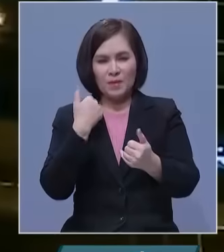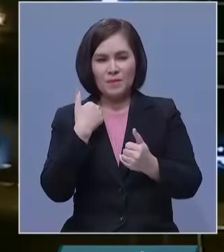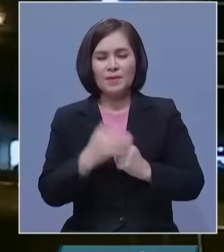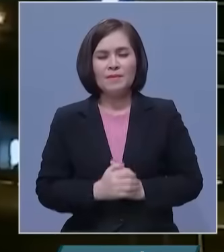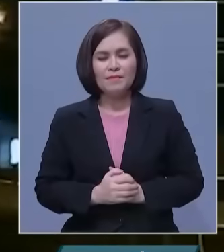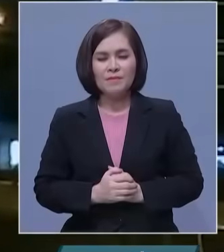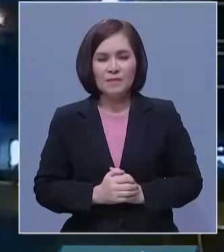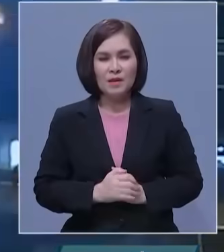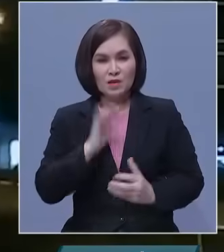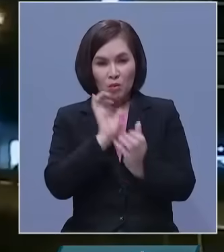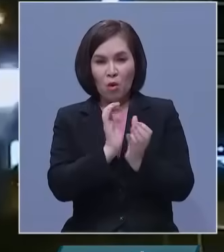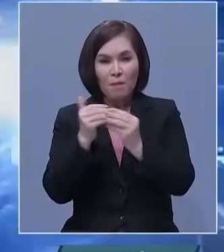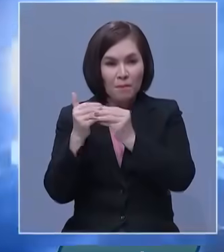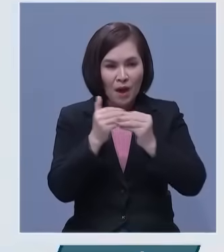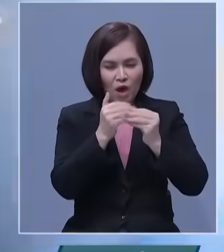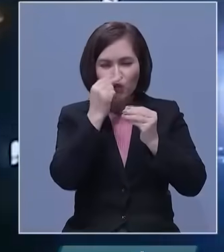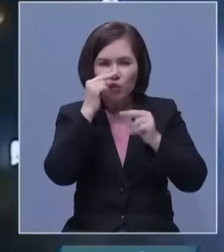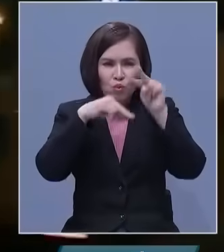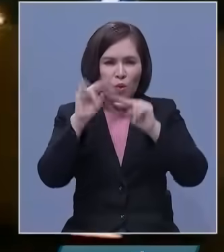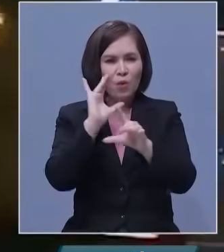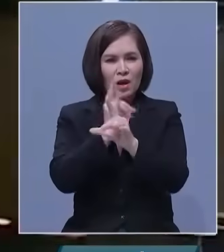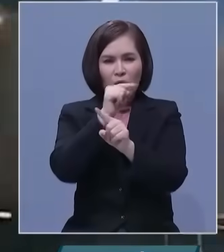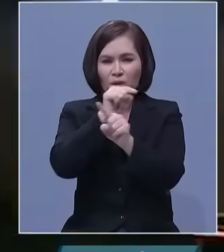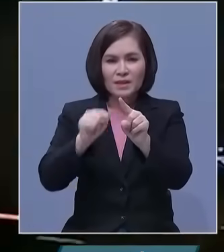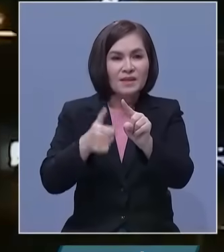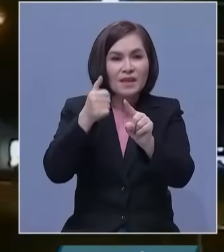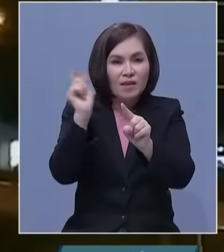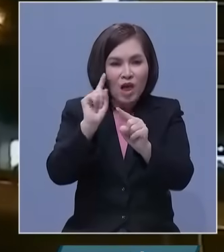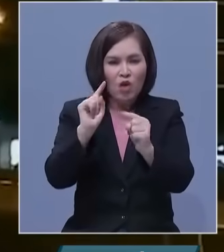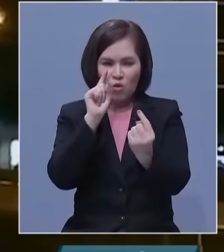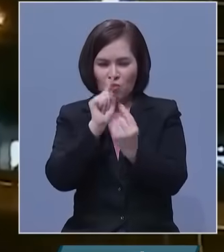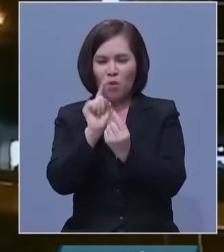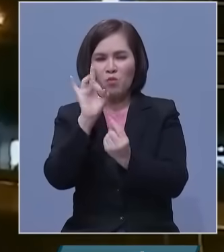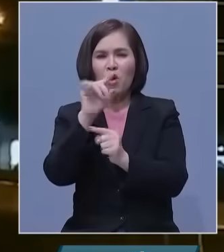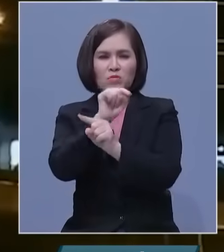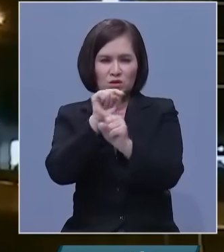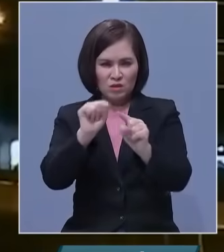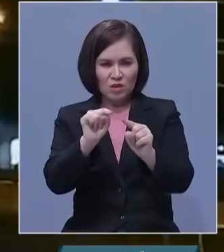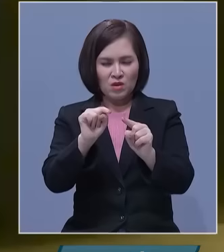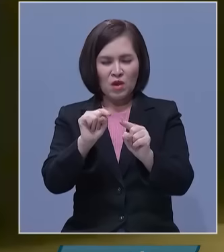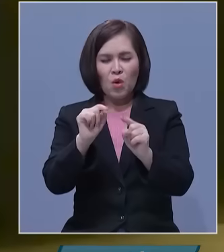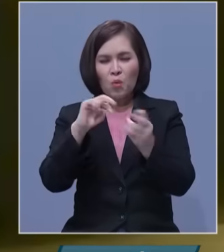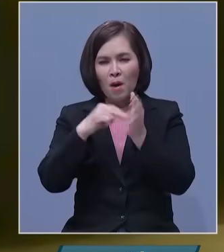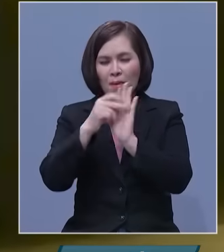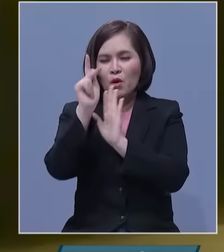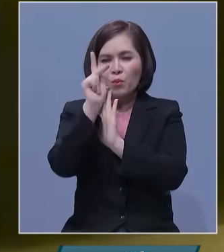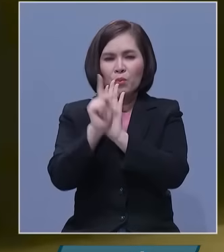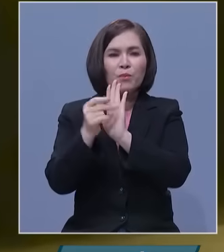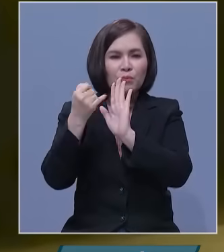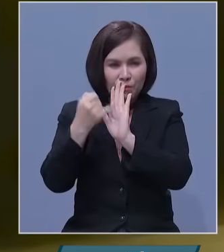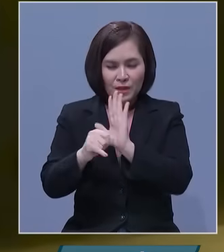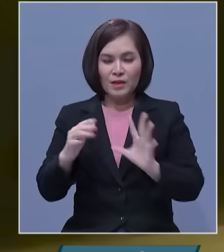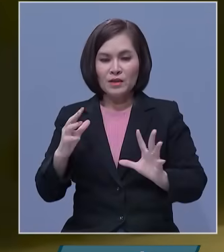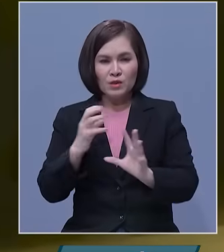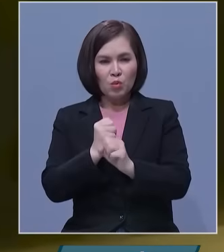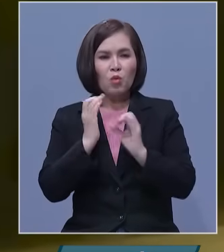ไปทำการตรวจวัดแอลกอฮอล์พบว่าวัดได้100มิลลิกรัมเปอร์เซ็นต์เกินกว่ากฎหมายกำหนดนะครับก็เลยแจ้งข้อกล่าวหากับคนขับ